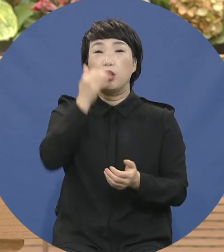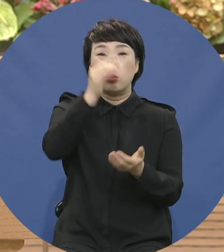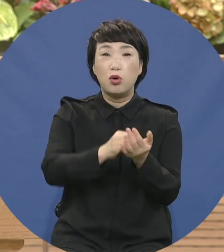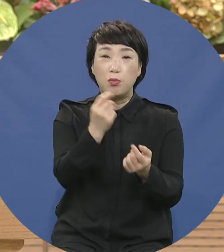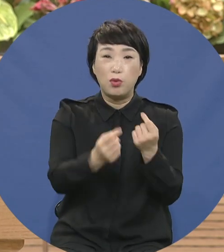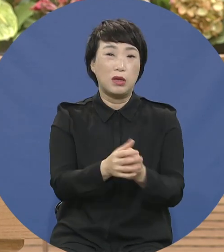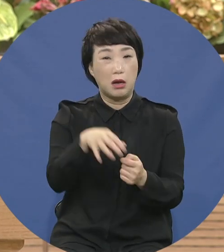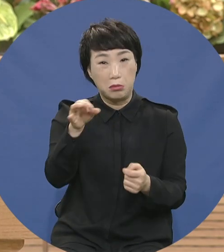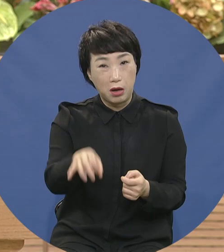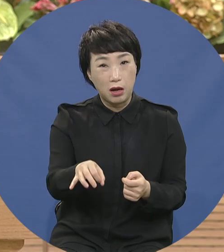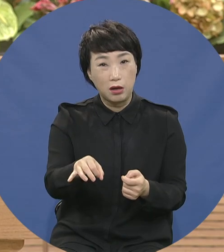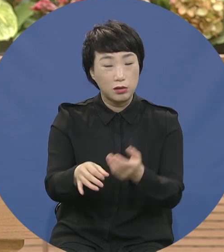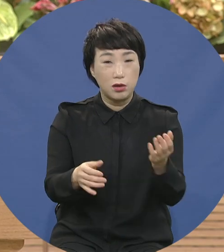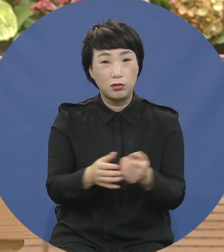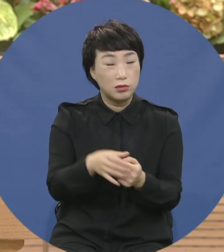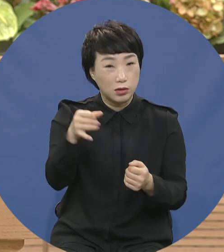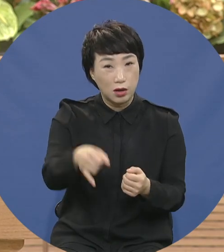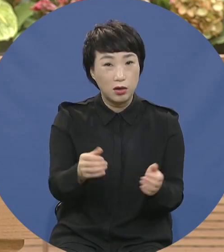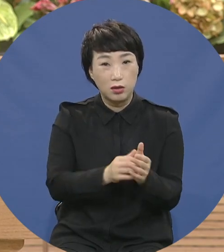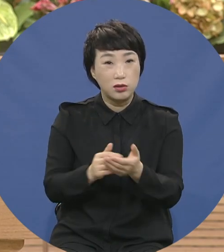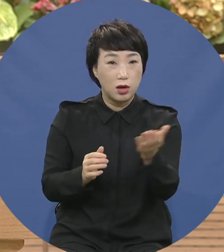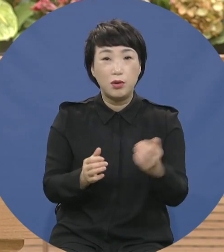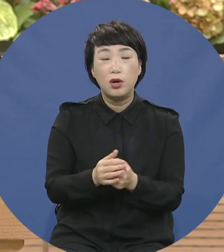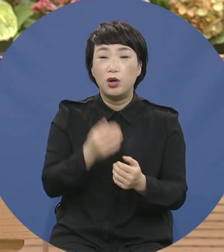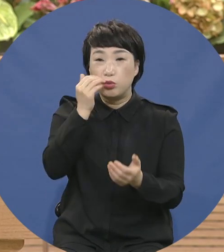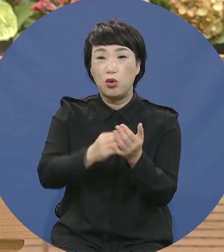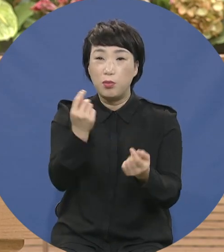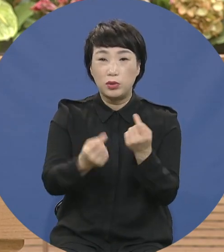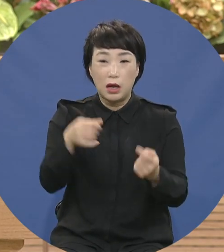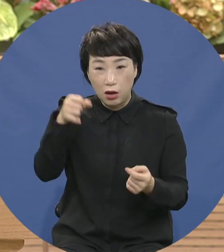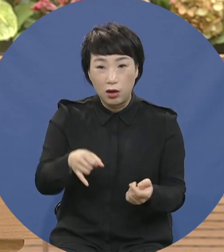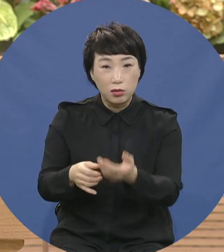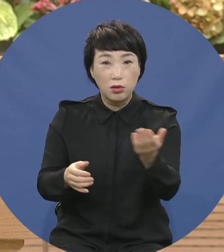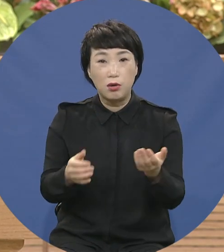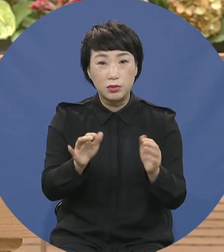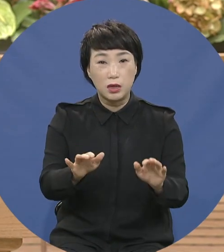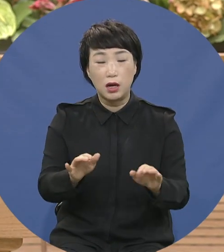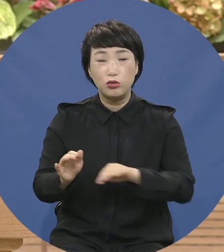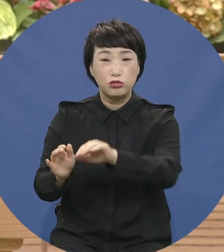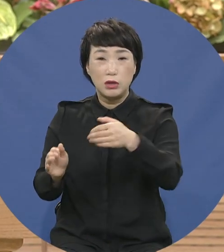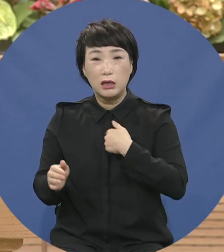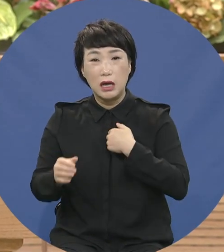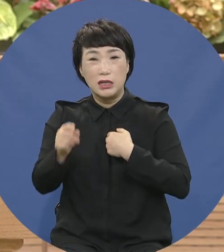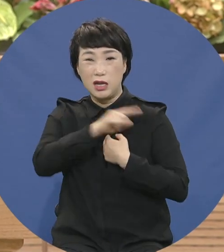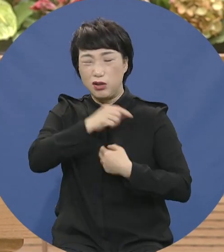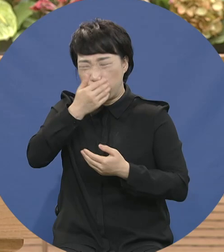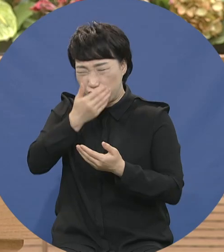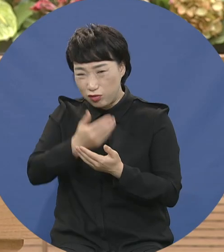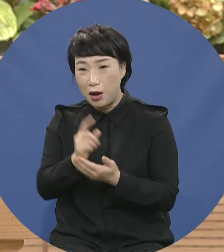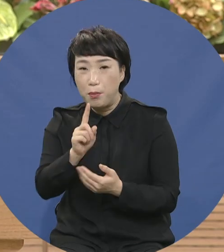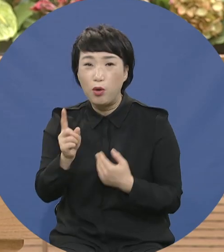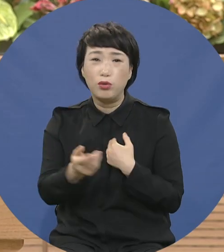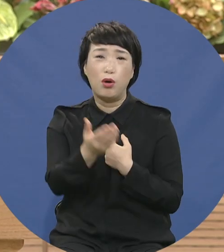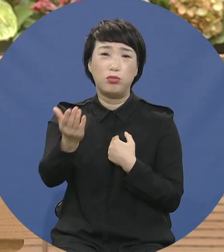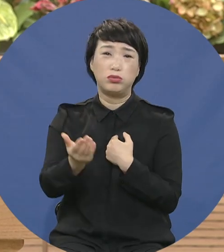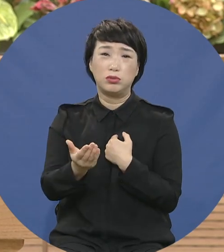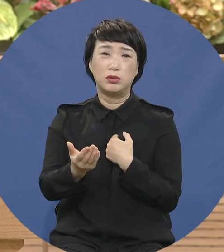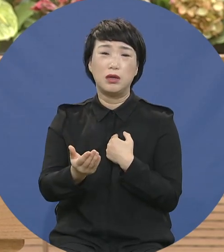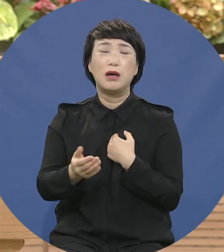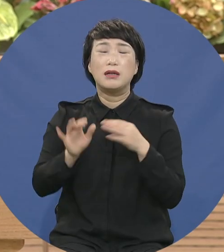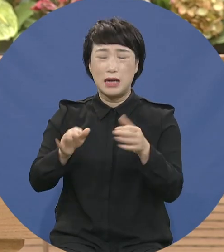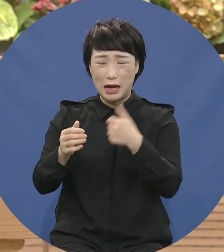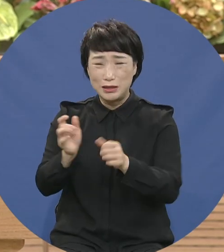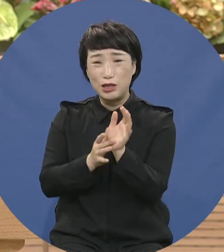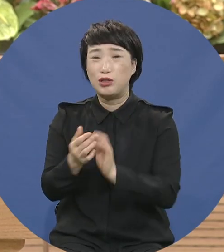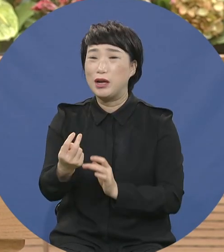돌멩이만 또 못한다는 거예요. 돌멩이만 또 못한다는 거예요. 우리에게 가장 가치 있는 것이 누구냐?